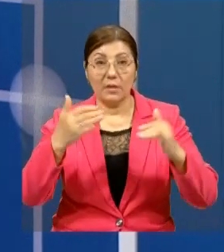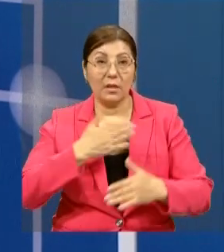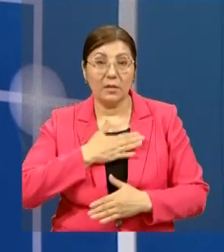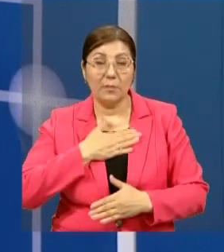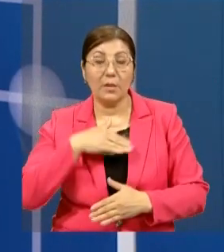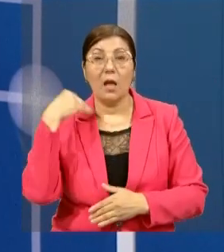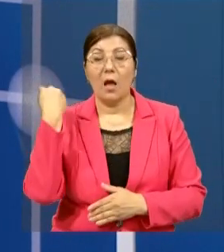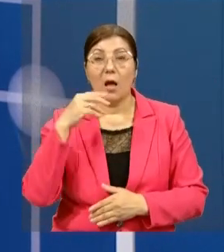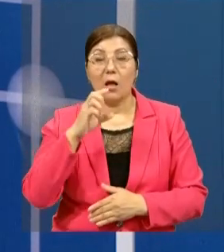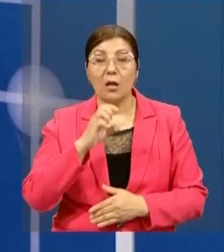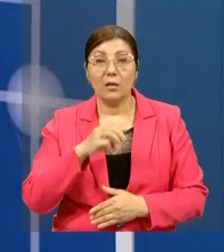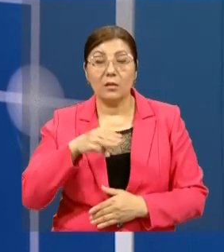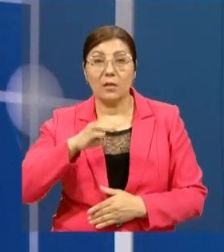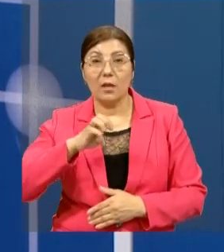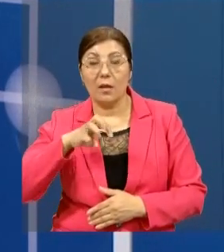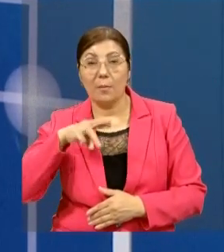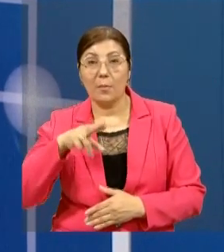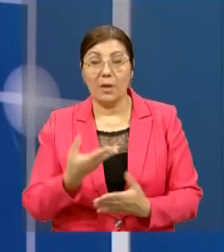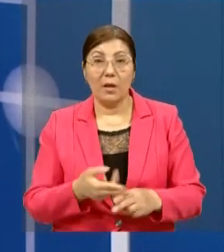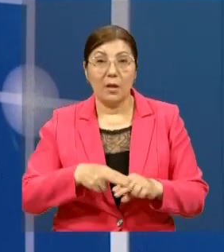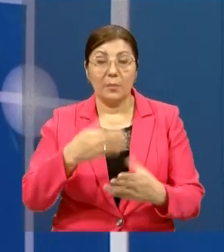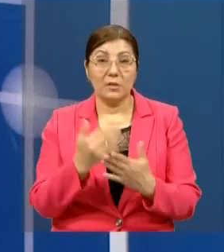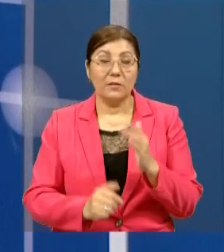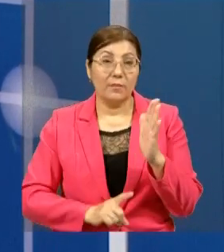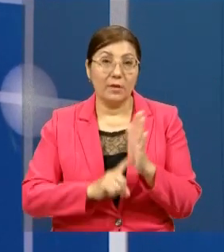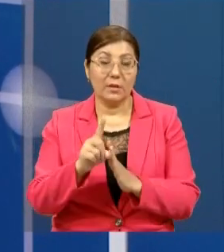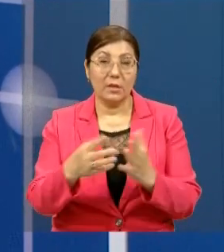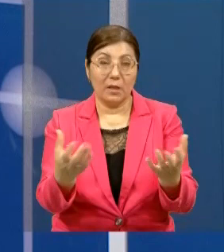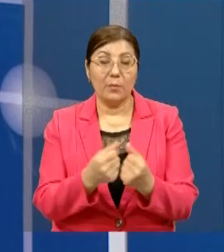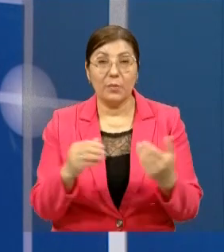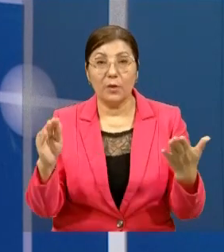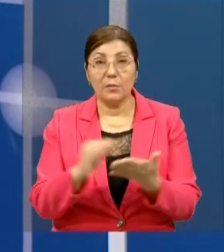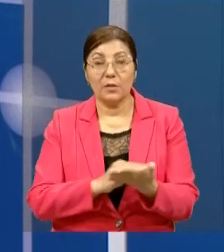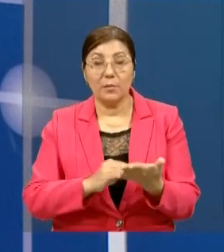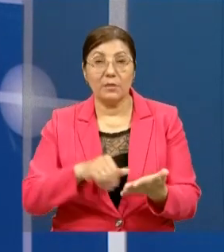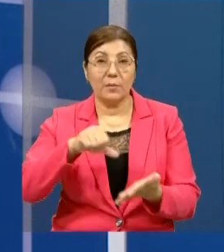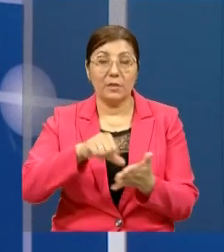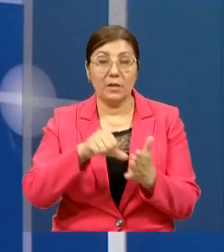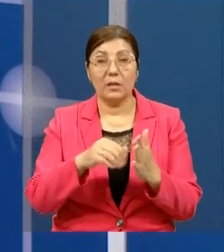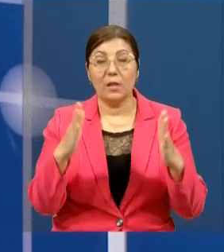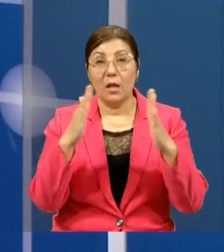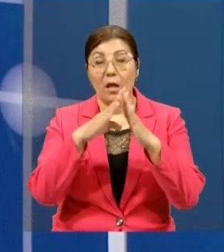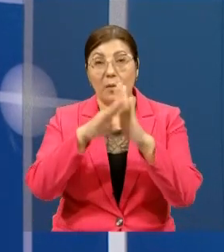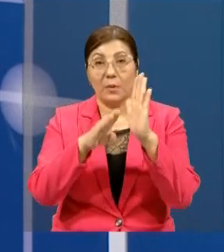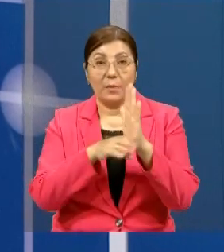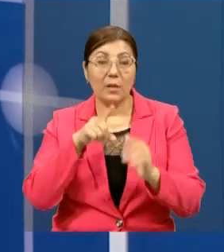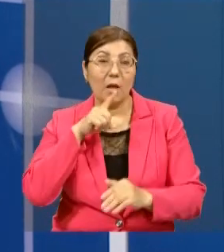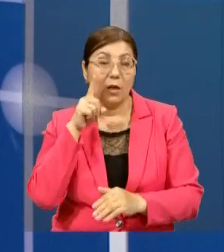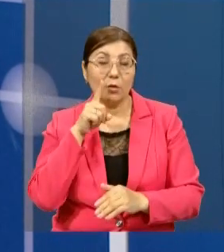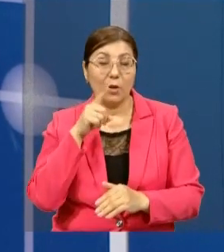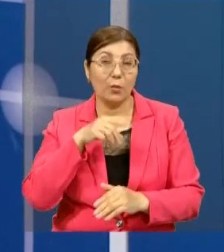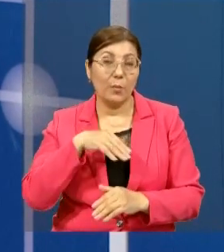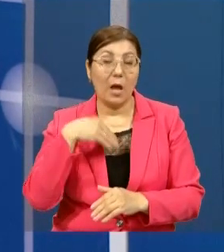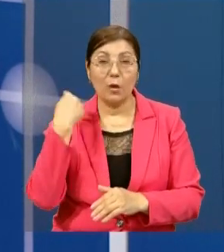АБЕ кемп когам Дек дайс Кроме того стартовал приём заявок на участие в жилищной программе акту бе Жастар на её